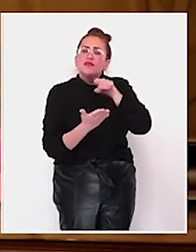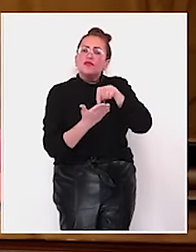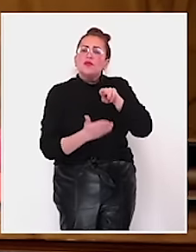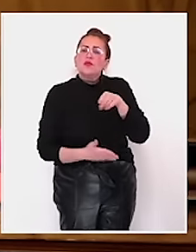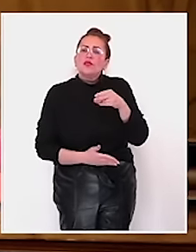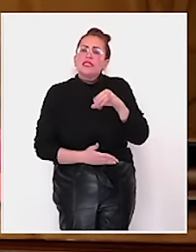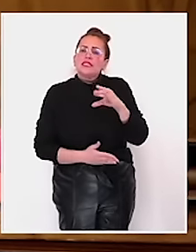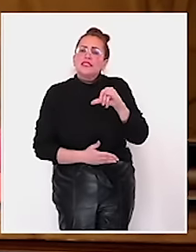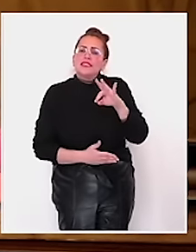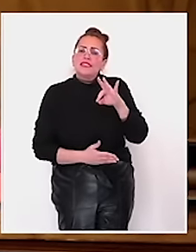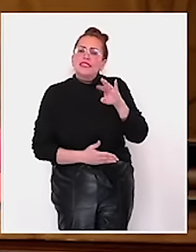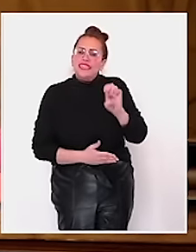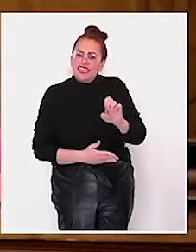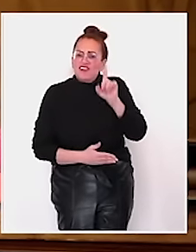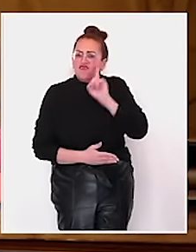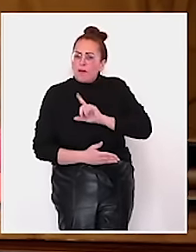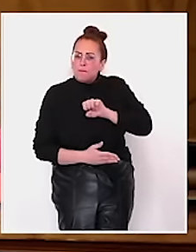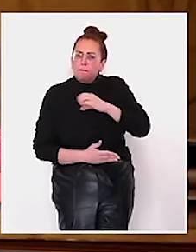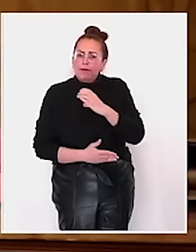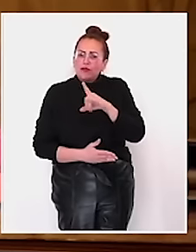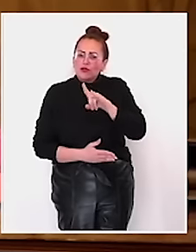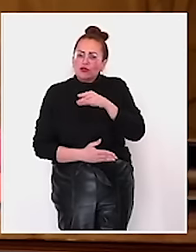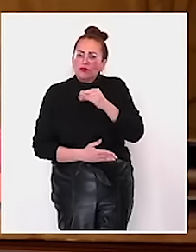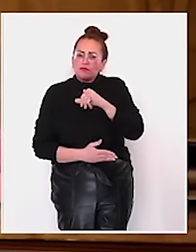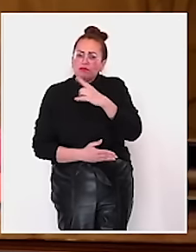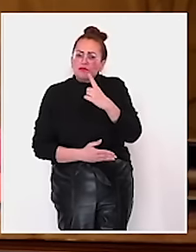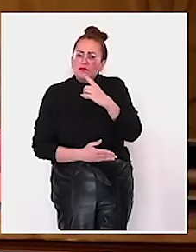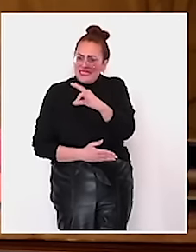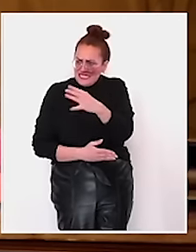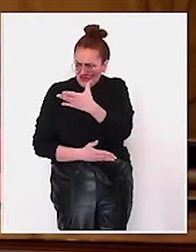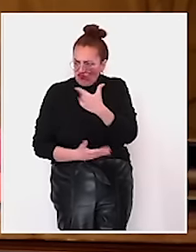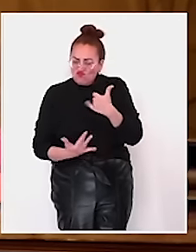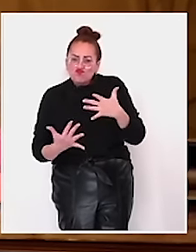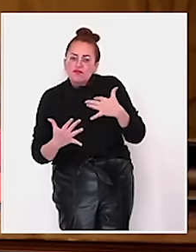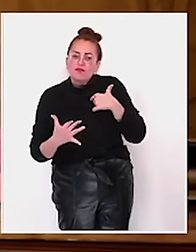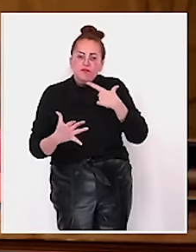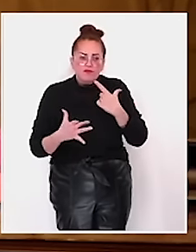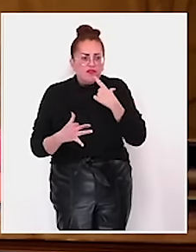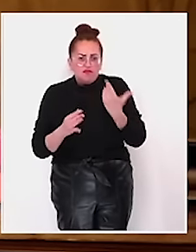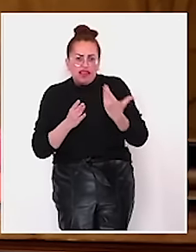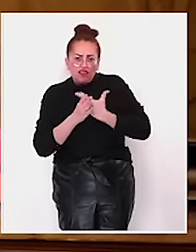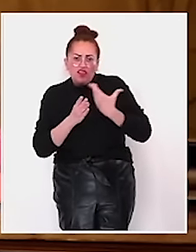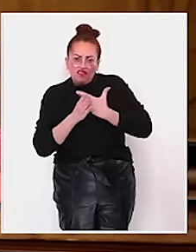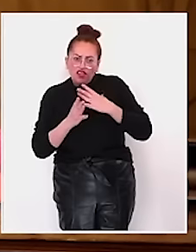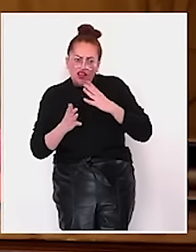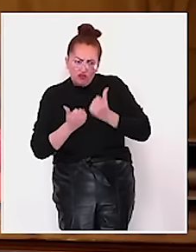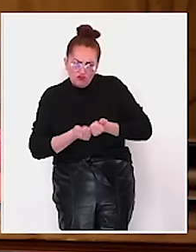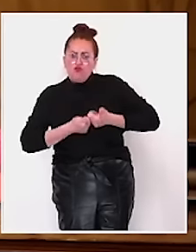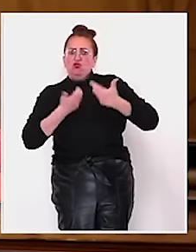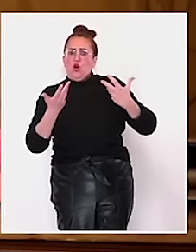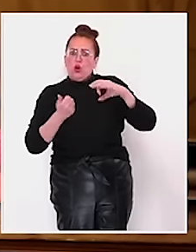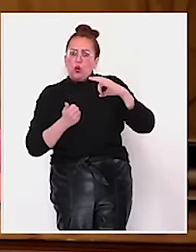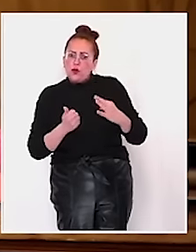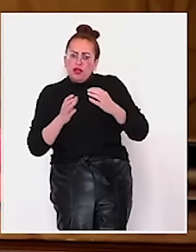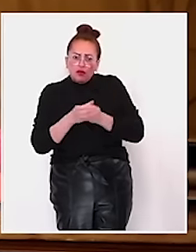il y a aussi presque une centaine de services civiques qui œuvrent dans le cadre d'Unicité pour la ville de Bordeaux, et dont certains, une grosse